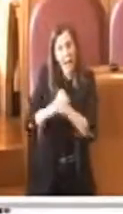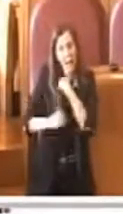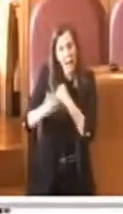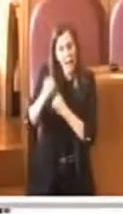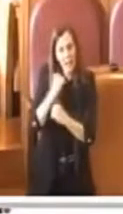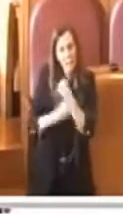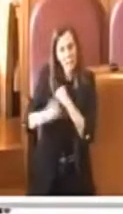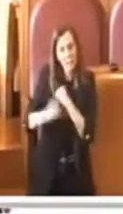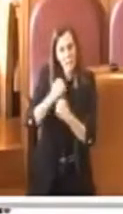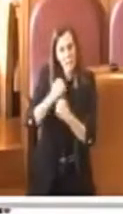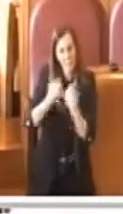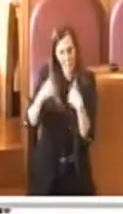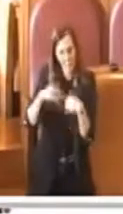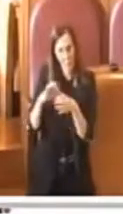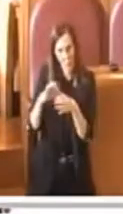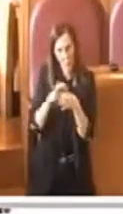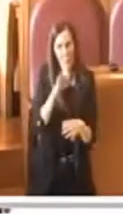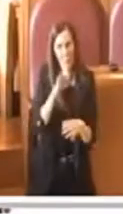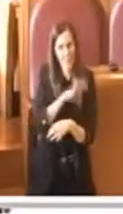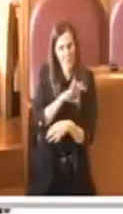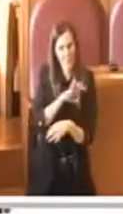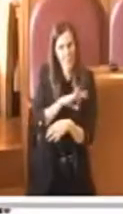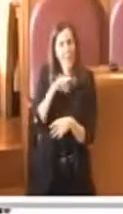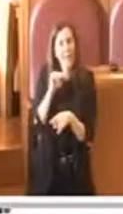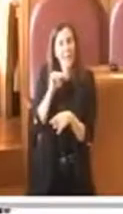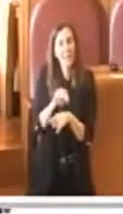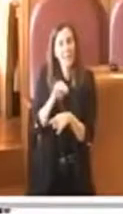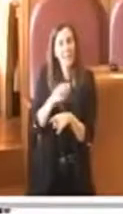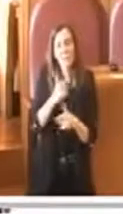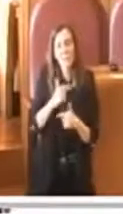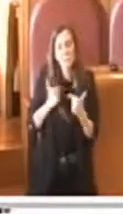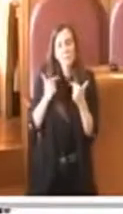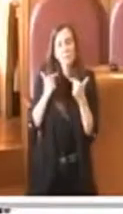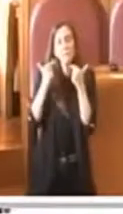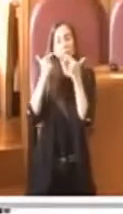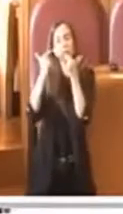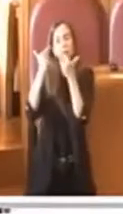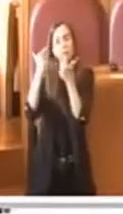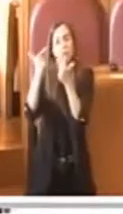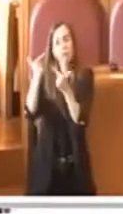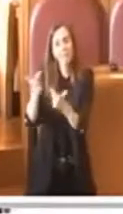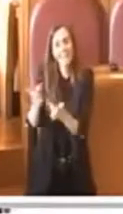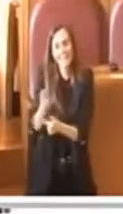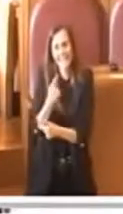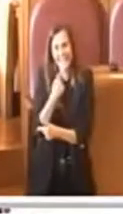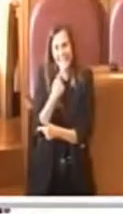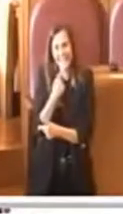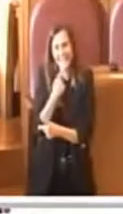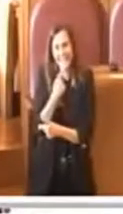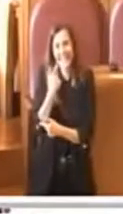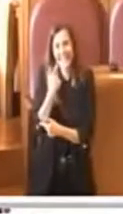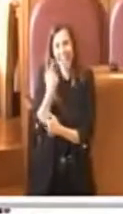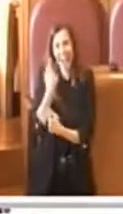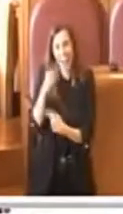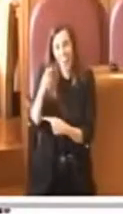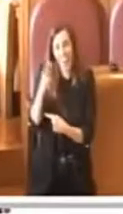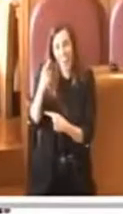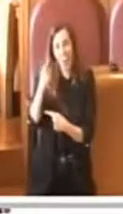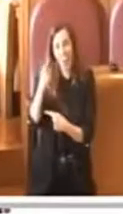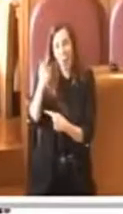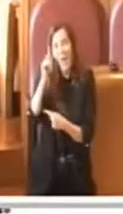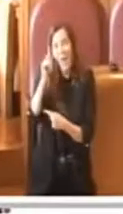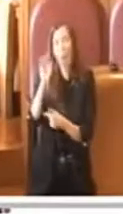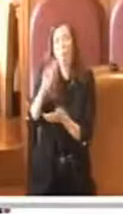Capitolina. Questi risparmi noi vogliamo destinarli per una causa che non è soltanto una causa relativa agli uffici